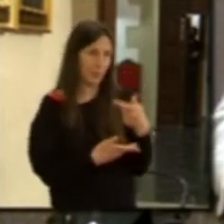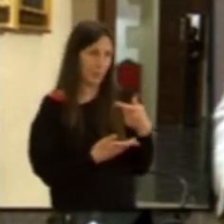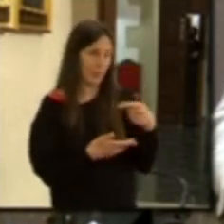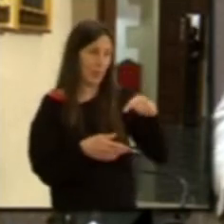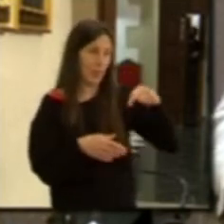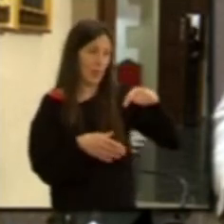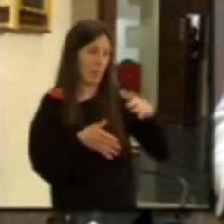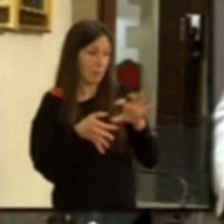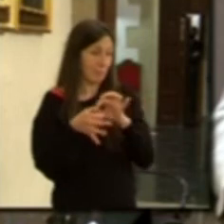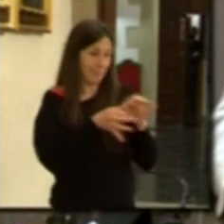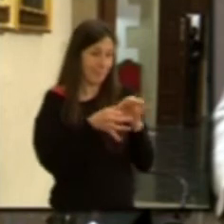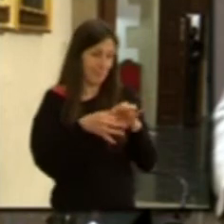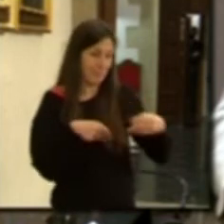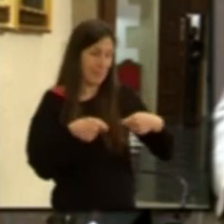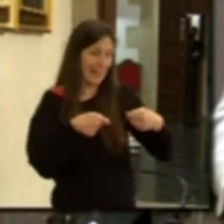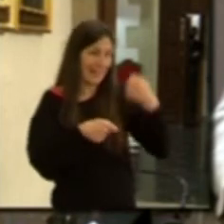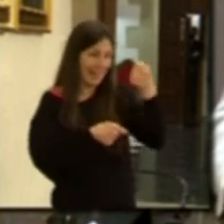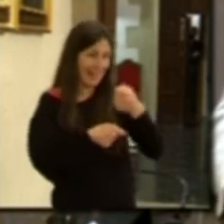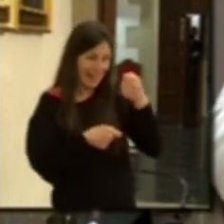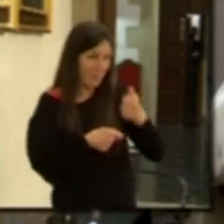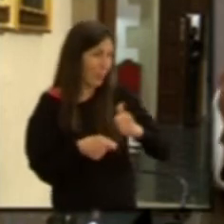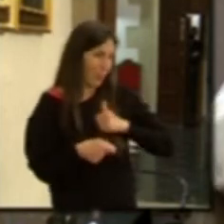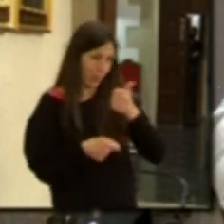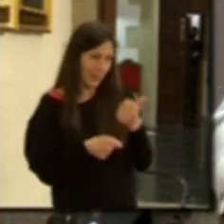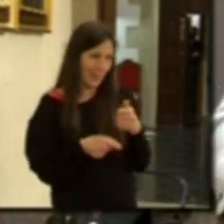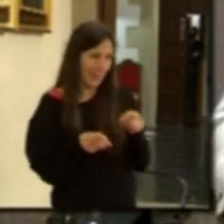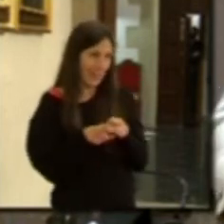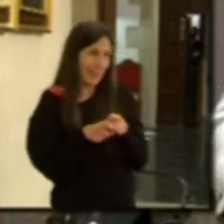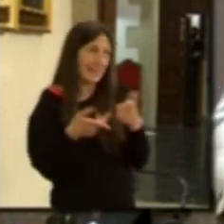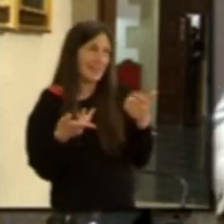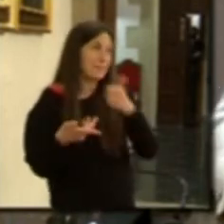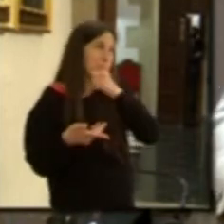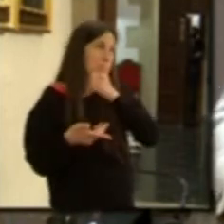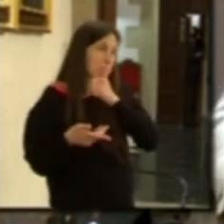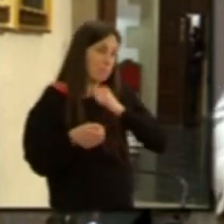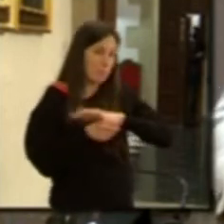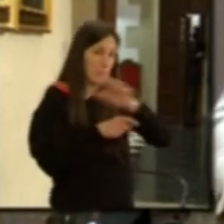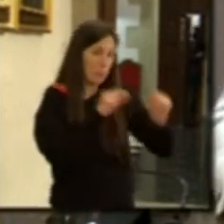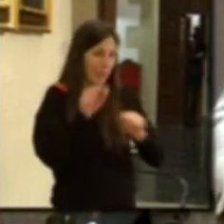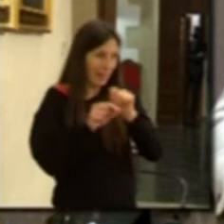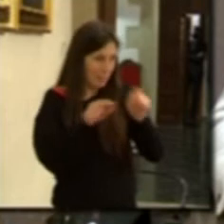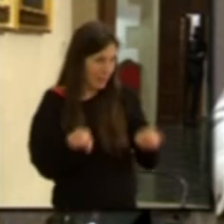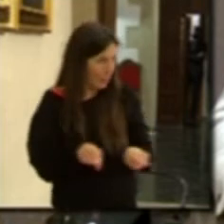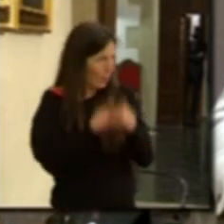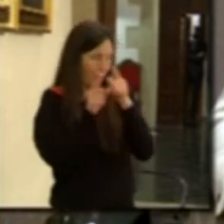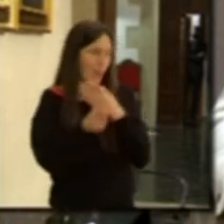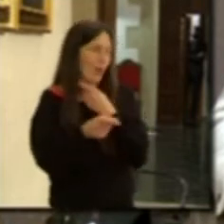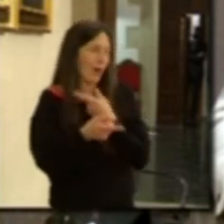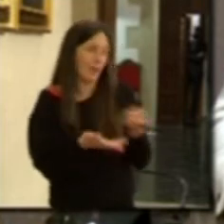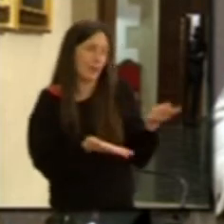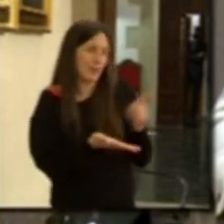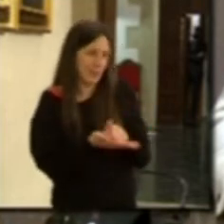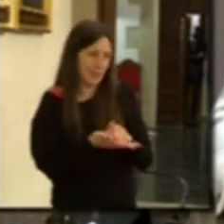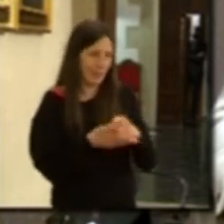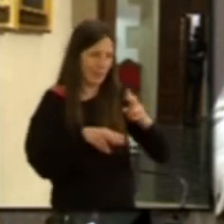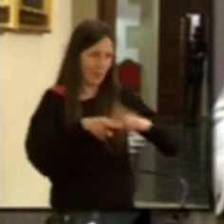del mercat del ram, ens dona aquesta nova oportunitat que, tot i que unes condicions de pandèmia, teníem ganes doncs, de poder tornar a celebrar. I